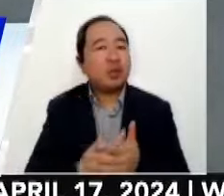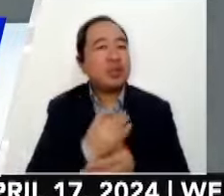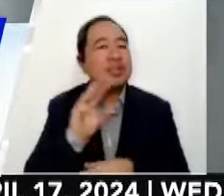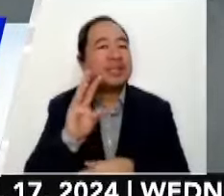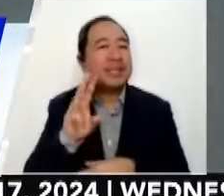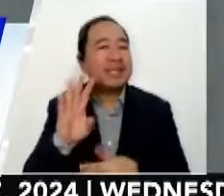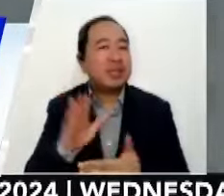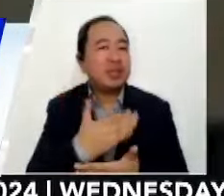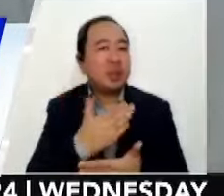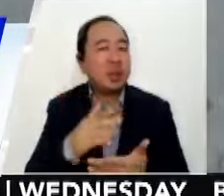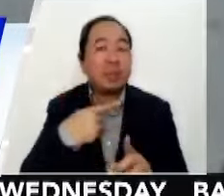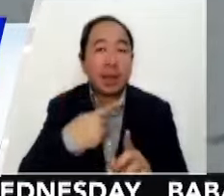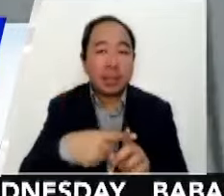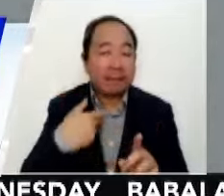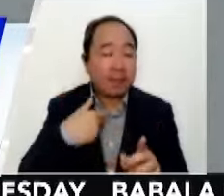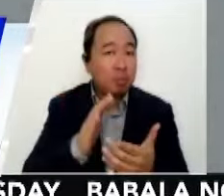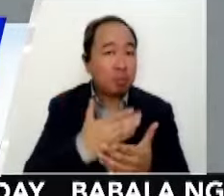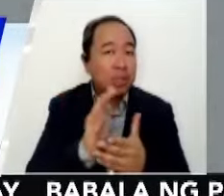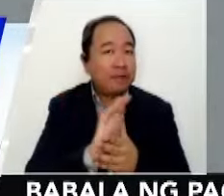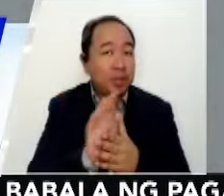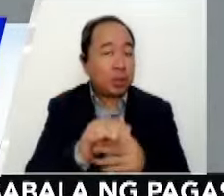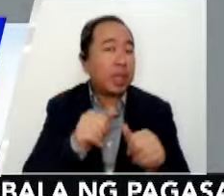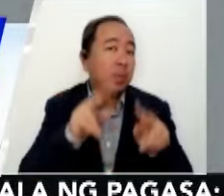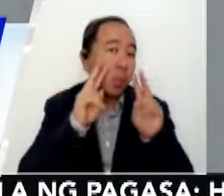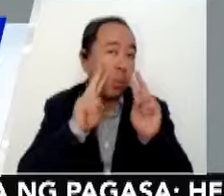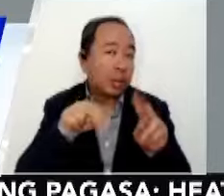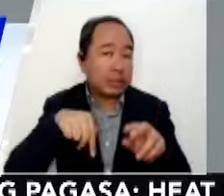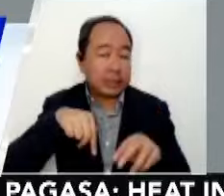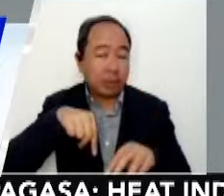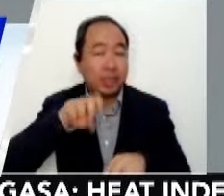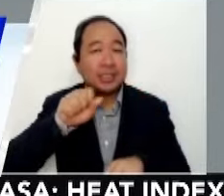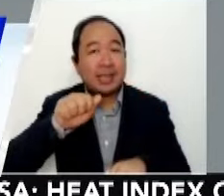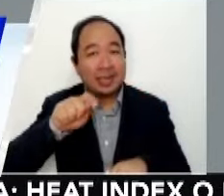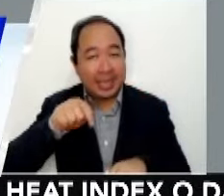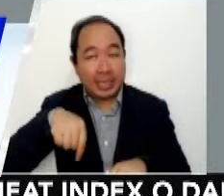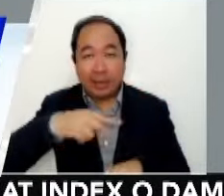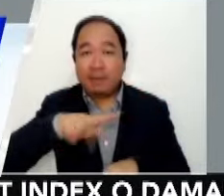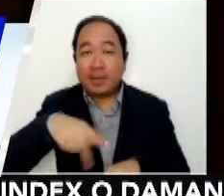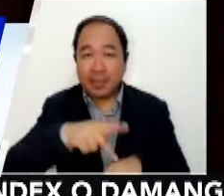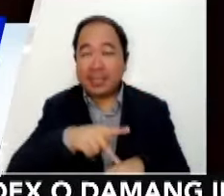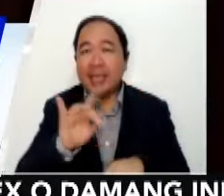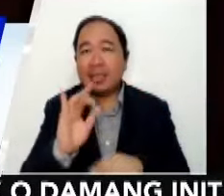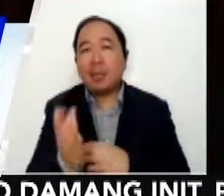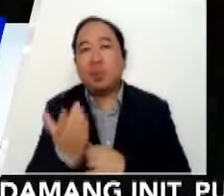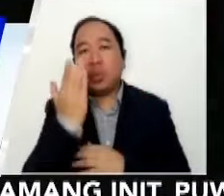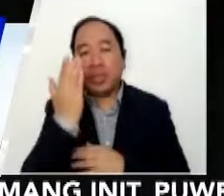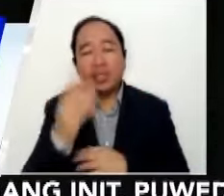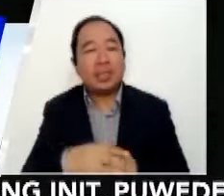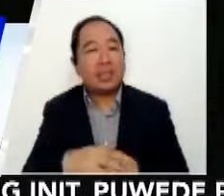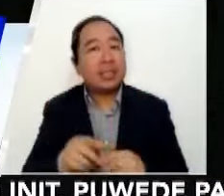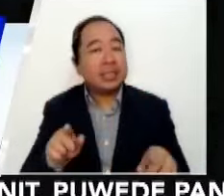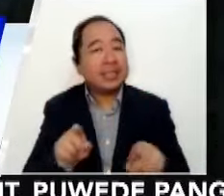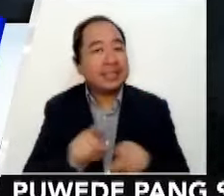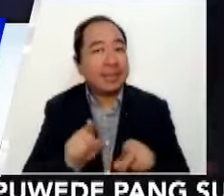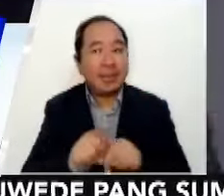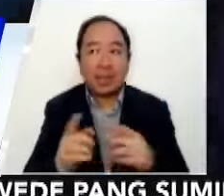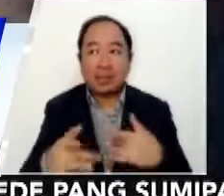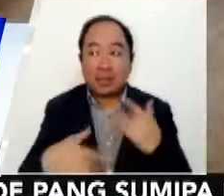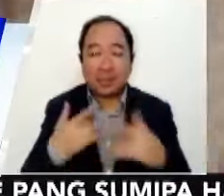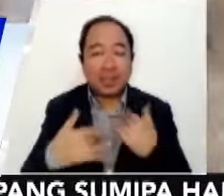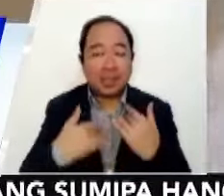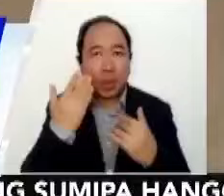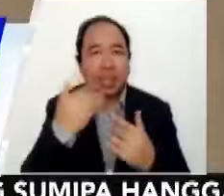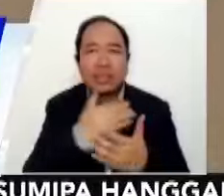na mapapanood sa Pilipinas on Saturday 8 a.m. ng April 20. Dagdag excitement pa sa fans ang ilang Easter eggs